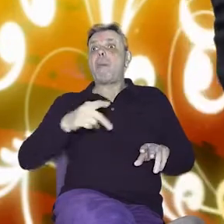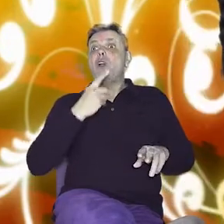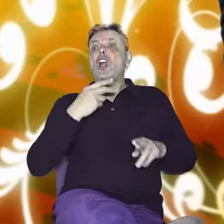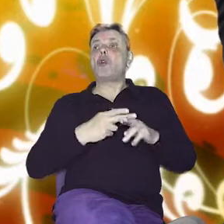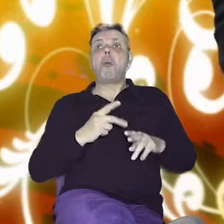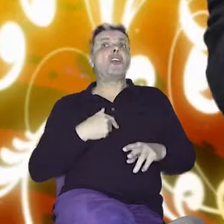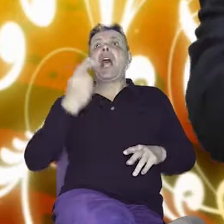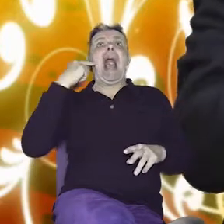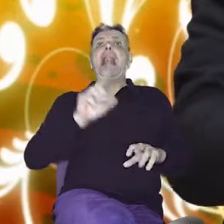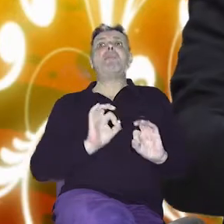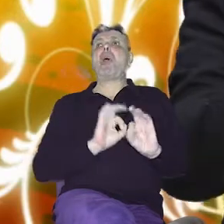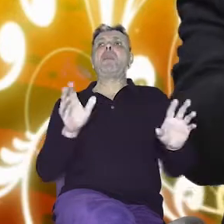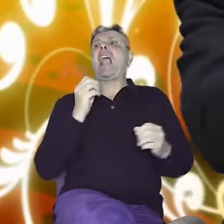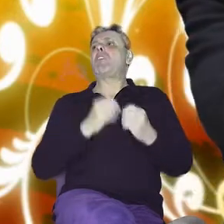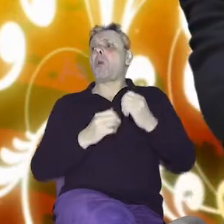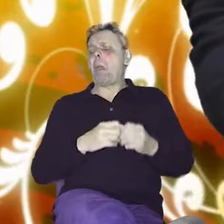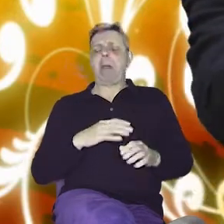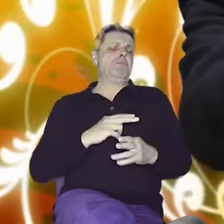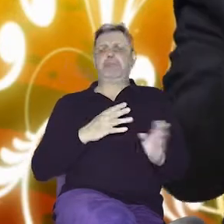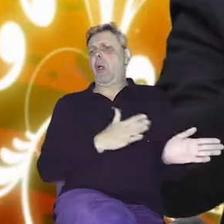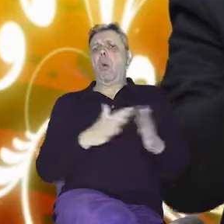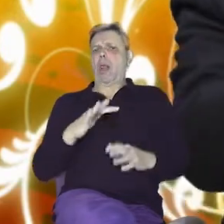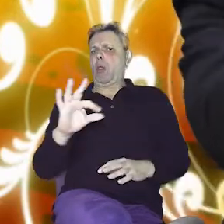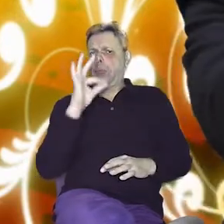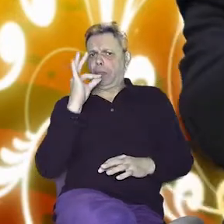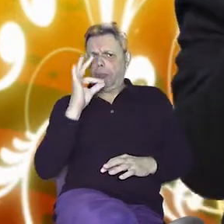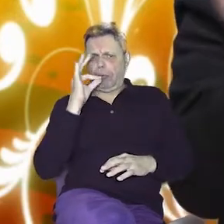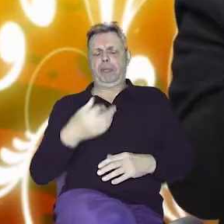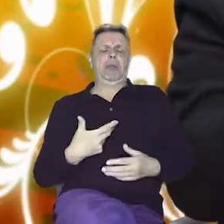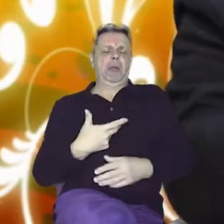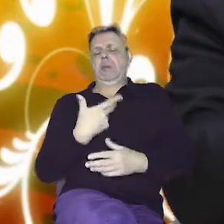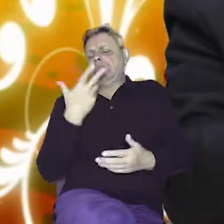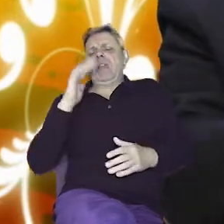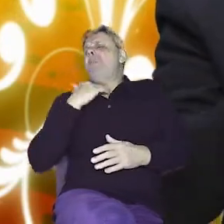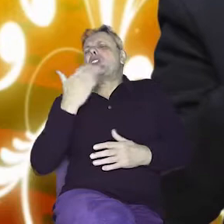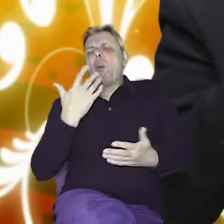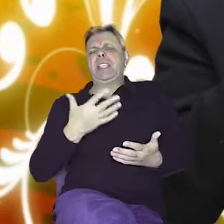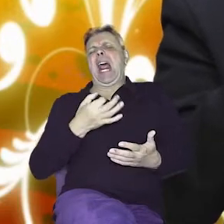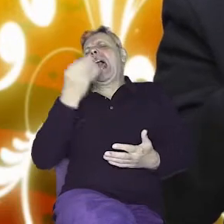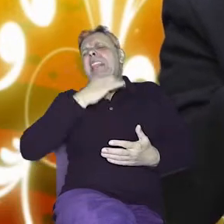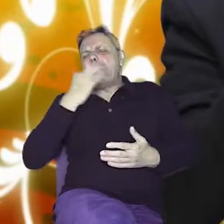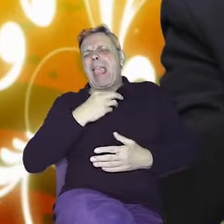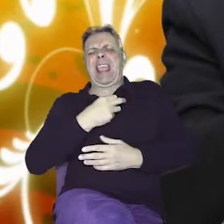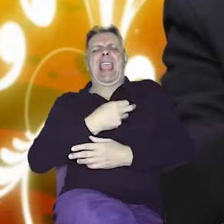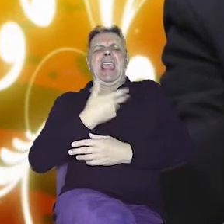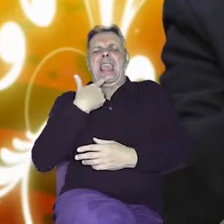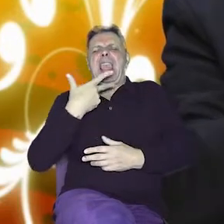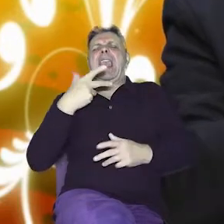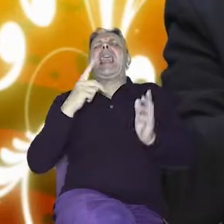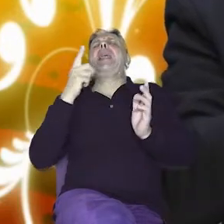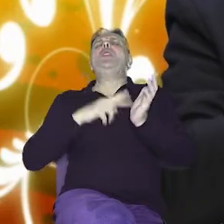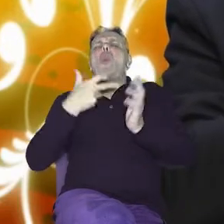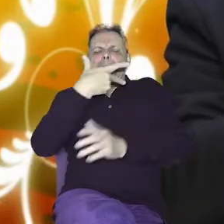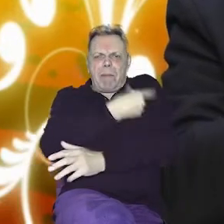Na svojoj terapiji uredno uzima, bilo inzuline, bilo se pika, bilo pije tablete, nije važno, jel? Nema